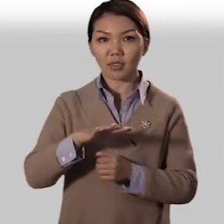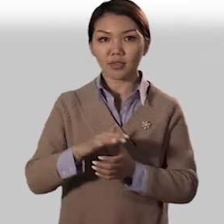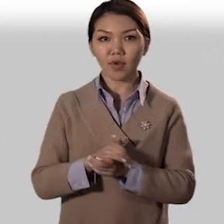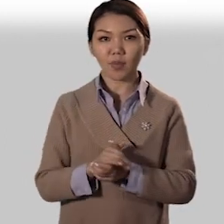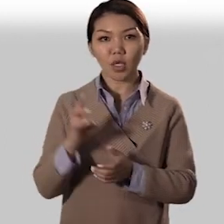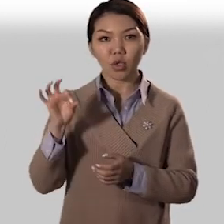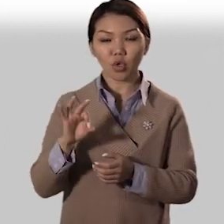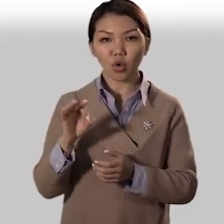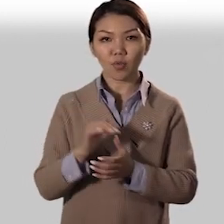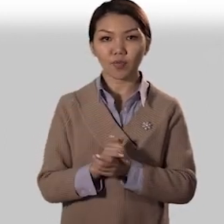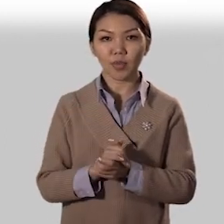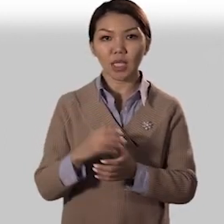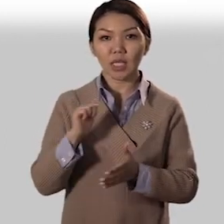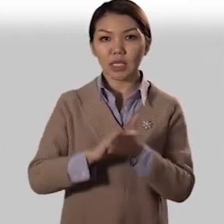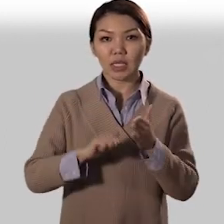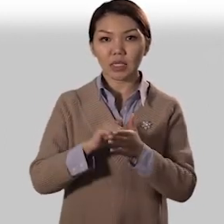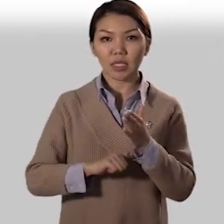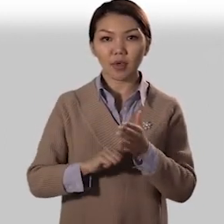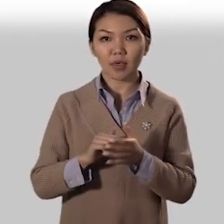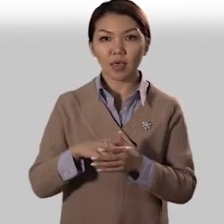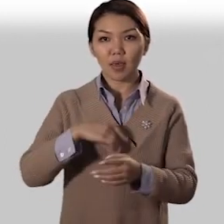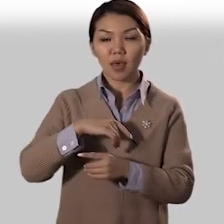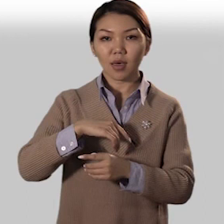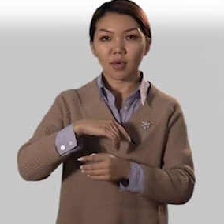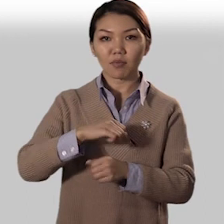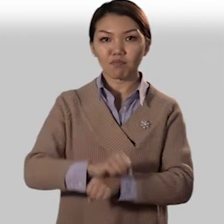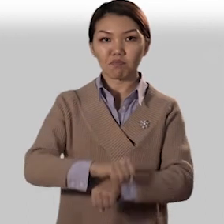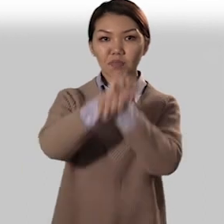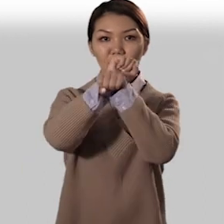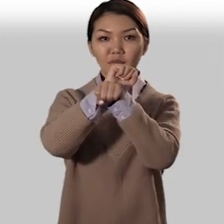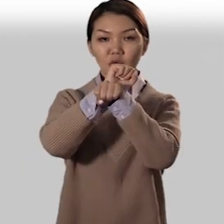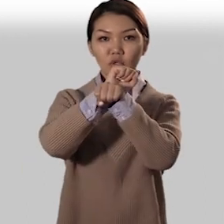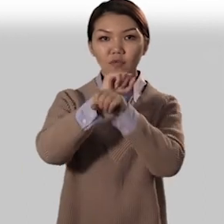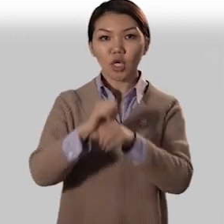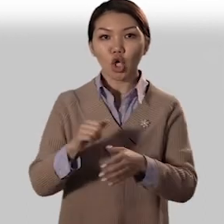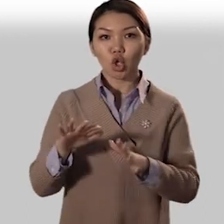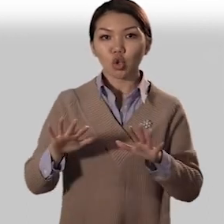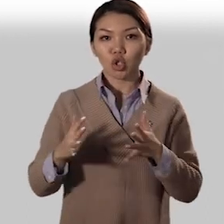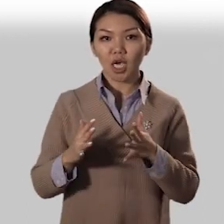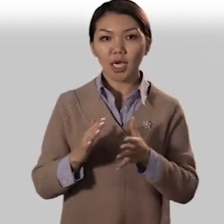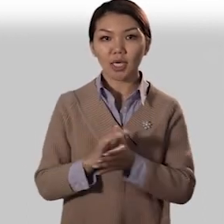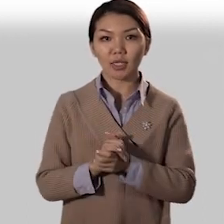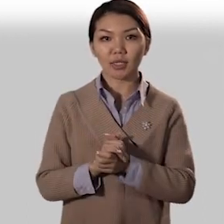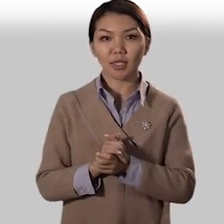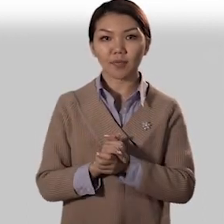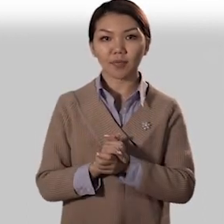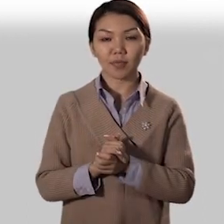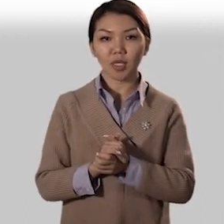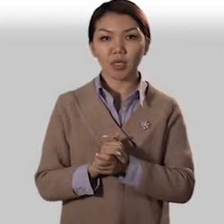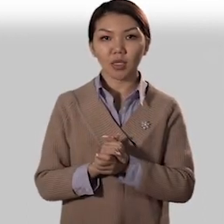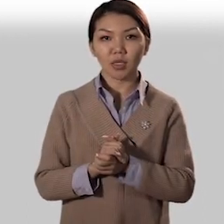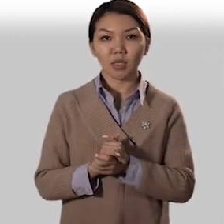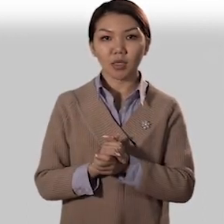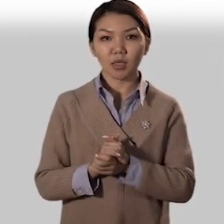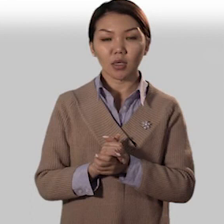дворцовых переворотов наступает неизбежная развязка и для аламбика по разным данным он